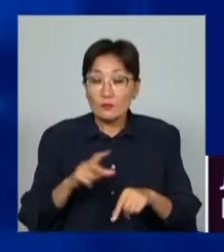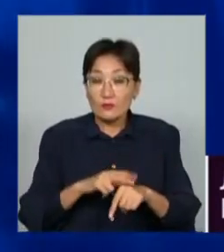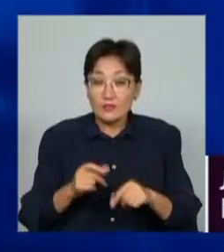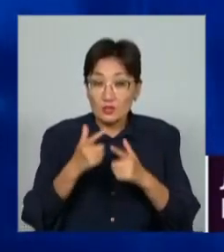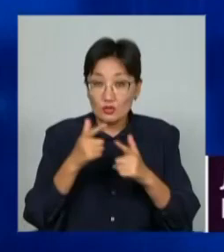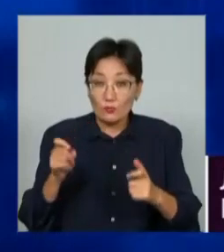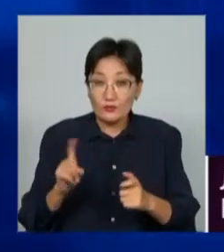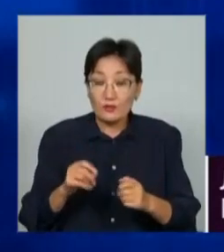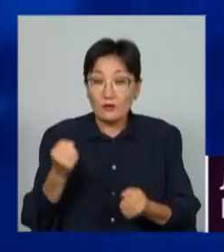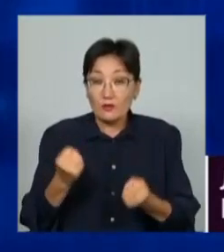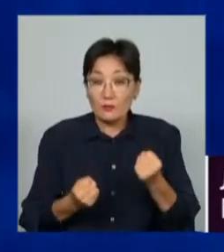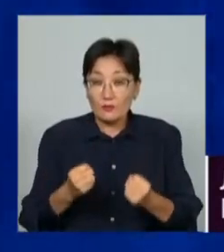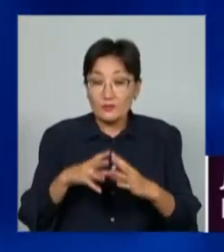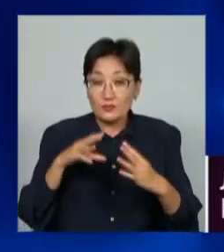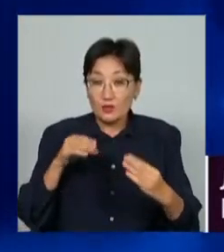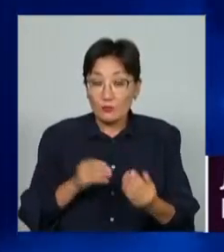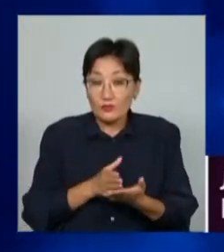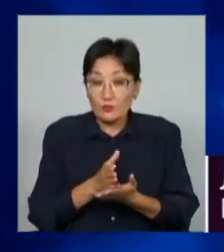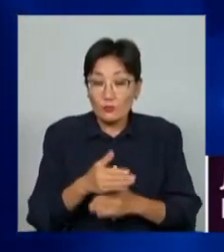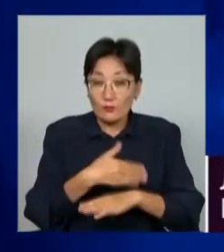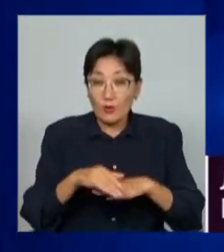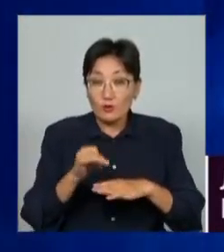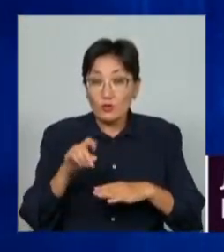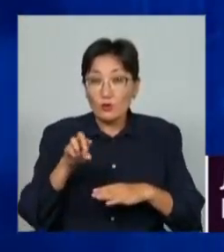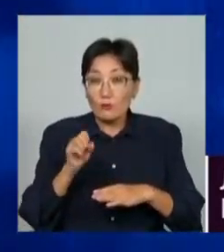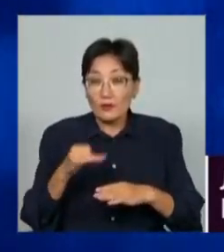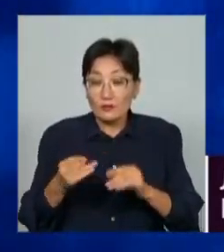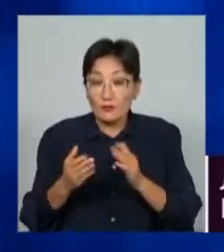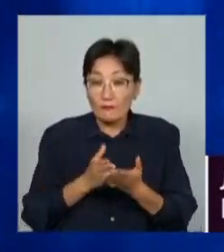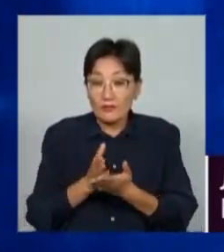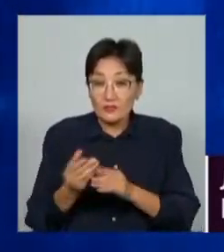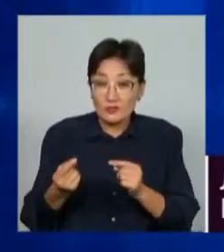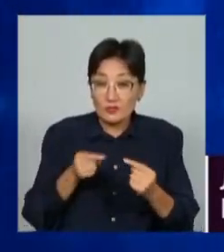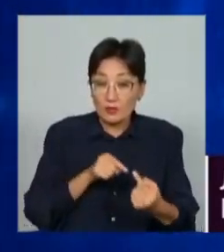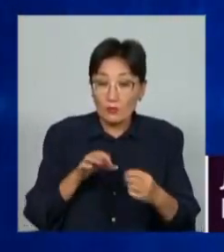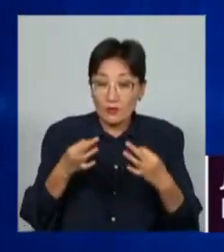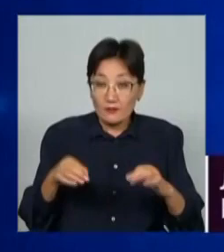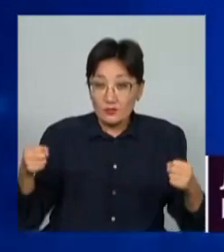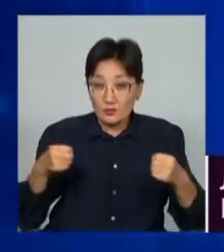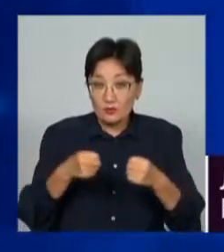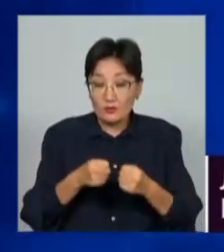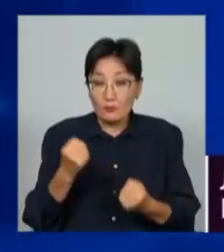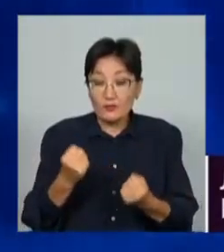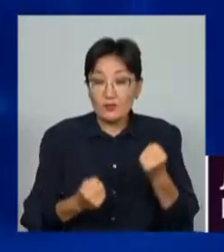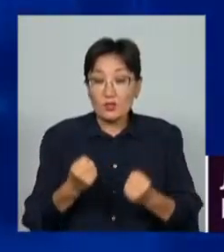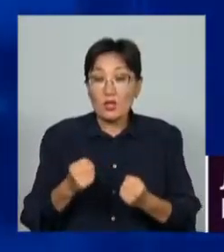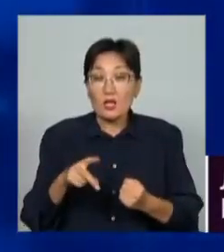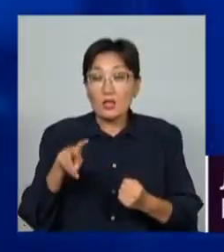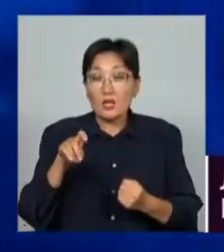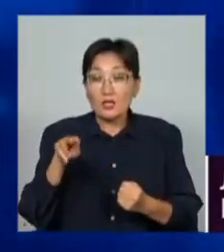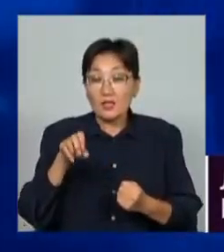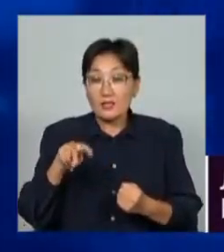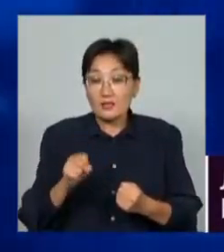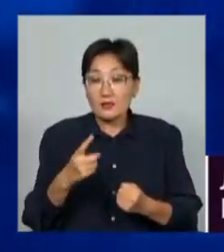полиции сообщили, что водитель иномарки, следуя по улице Суимбая, выехал на встречку, где допустил столкновение с автомашиной